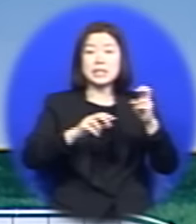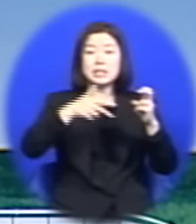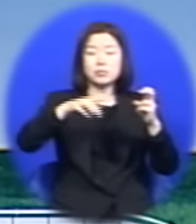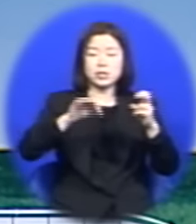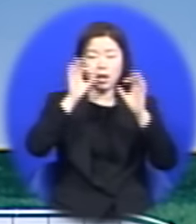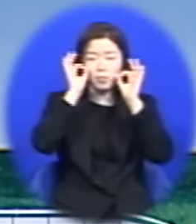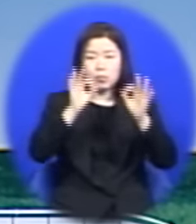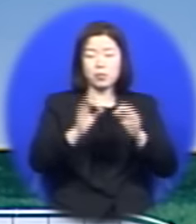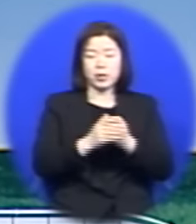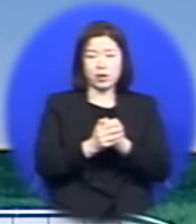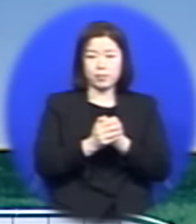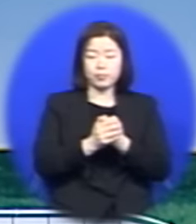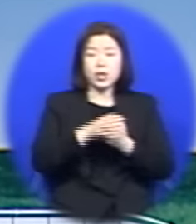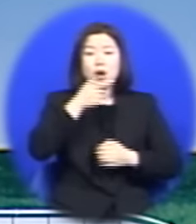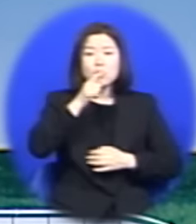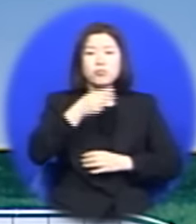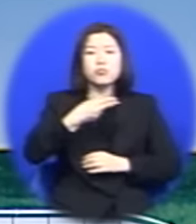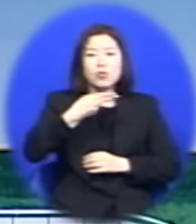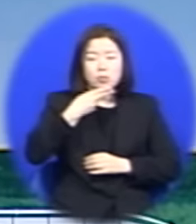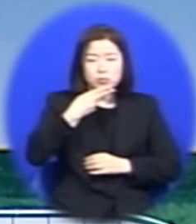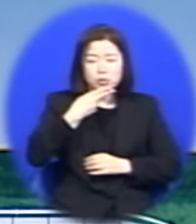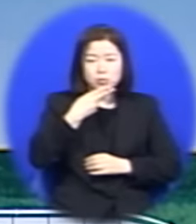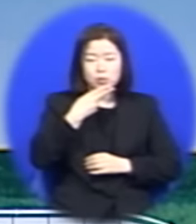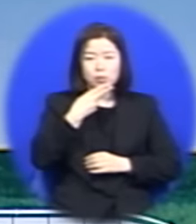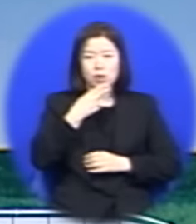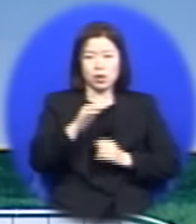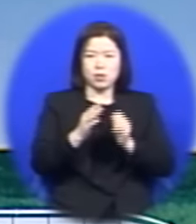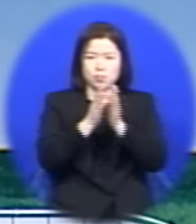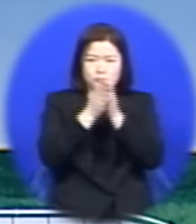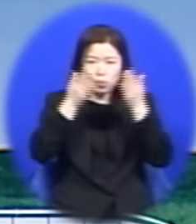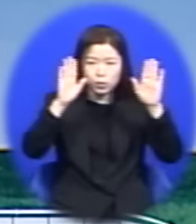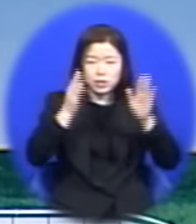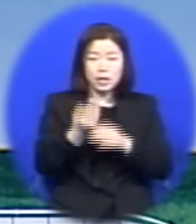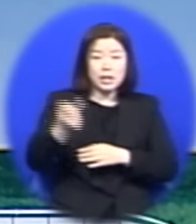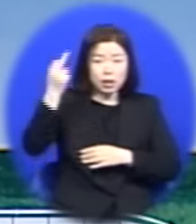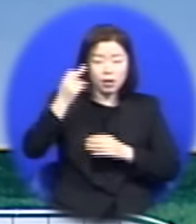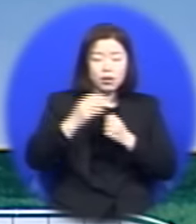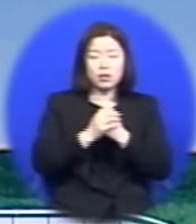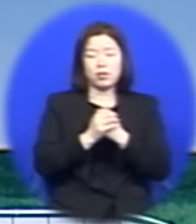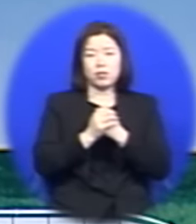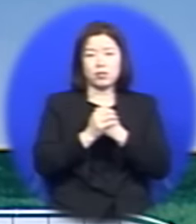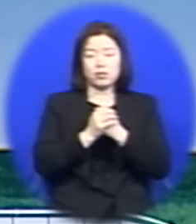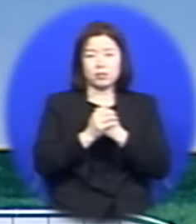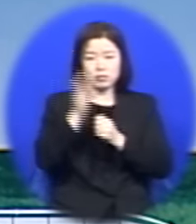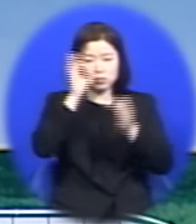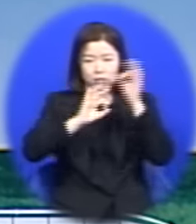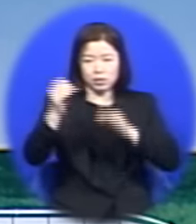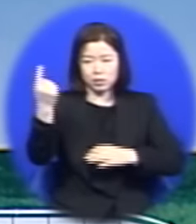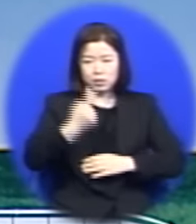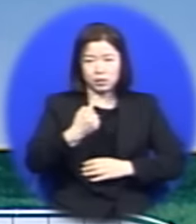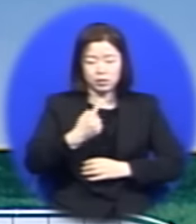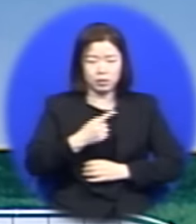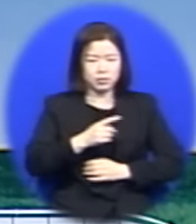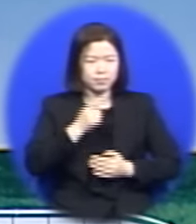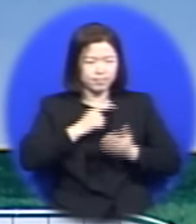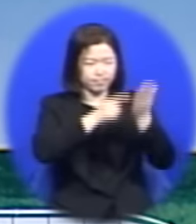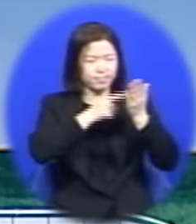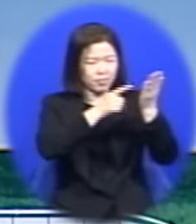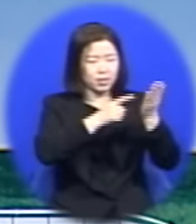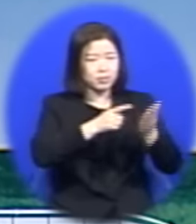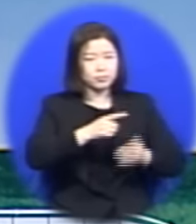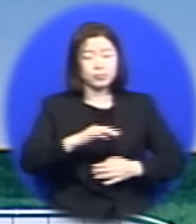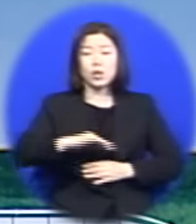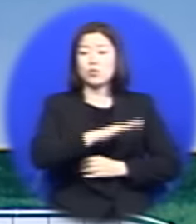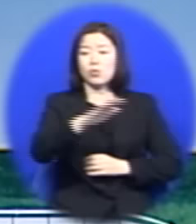백성들이 물이 없는 바람에 아론과 훌에게, 모세와 아론에게 찾아와서 막 따졌습니다.